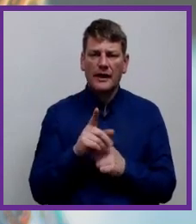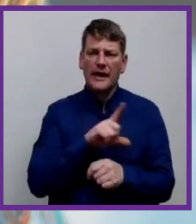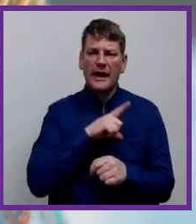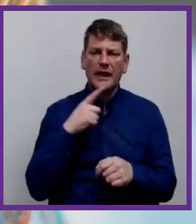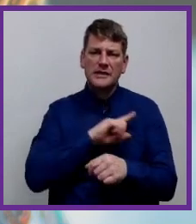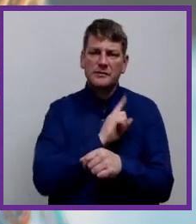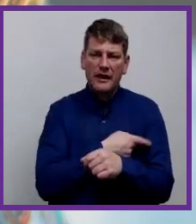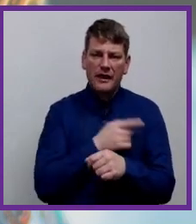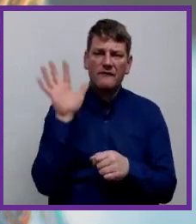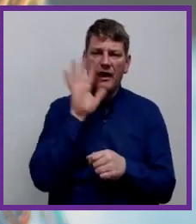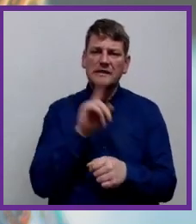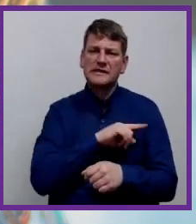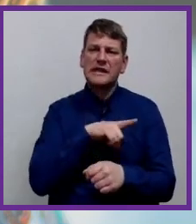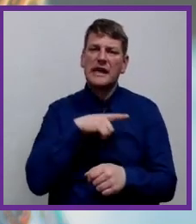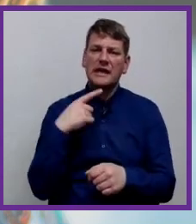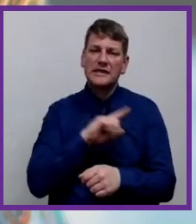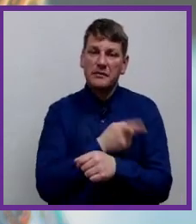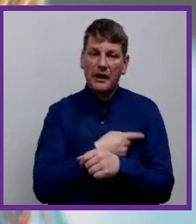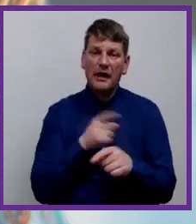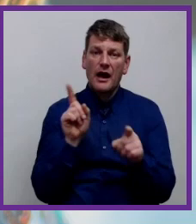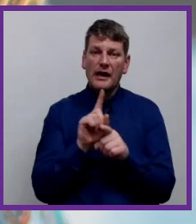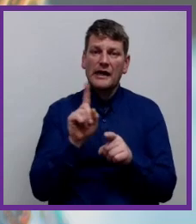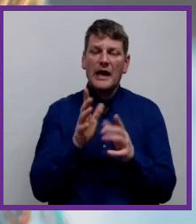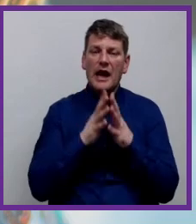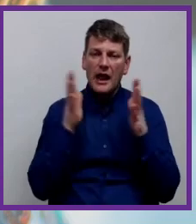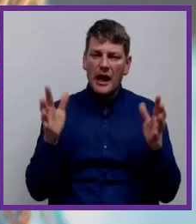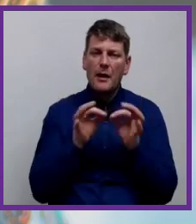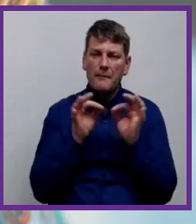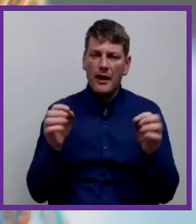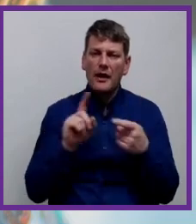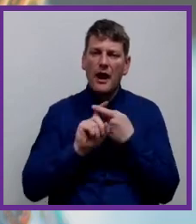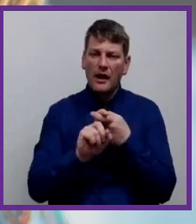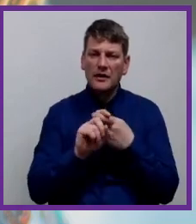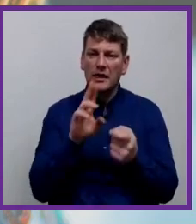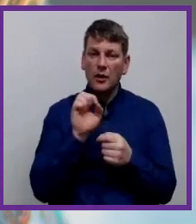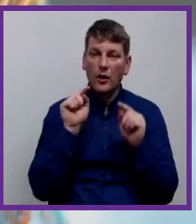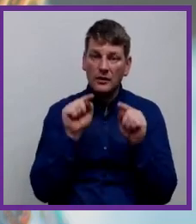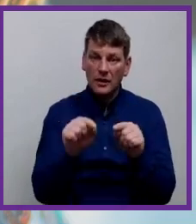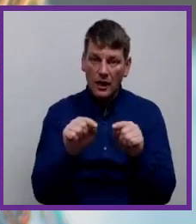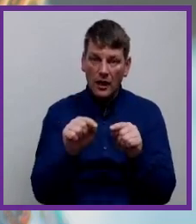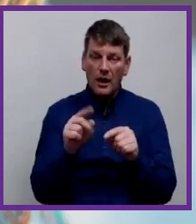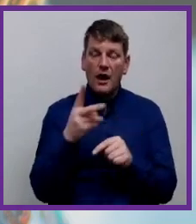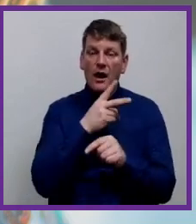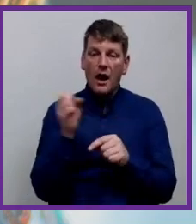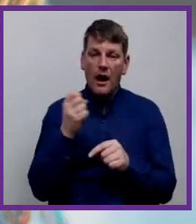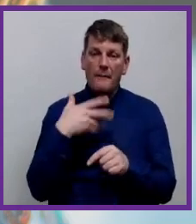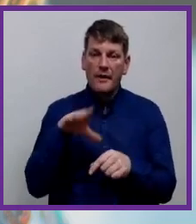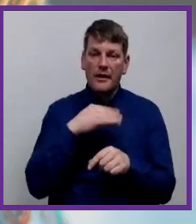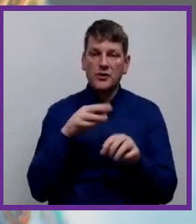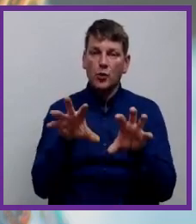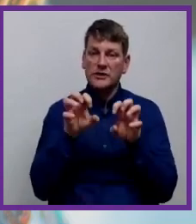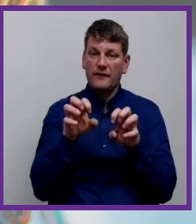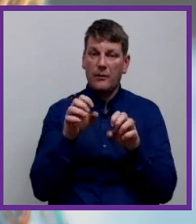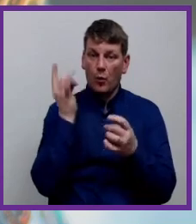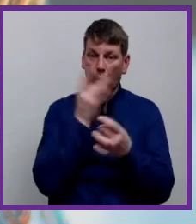ilgtspēja, valsts ilgtspēja ir arī lielā mērā atkarīga no tā, kā mēs uztveram